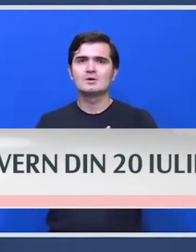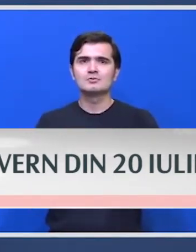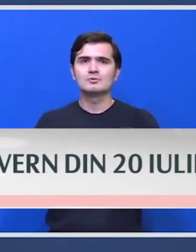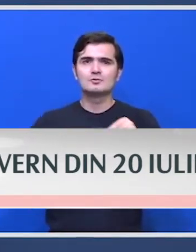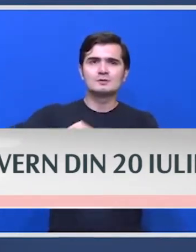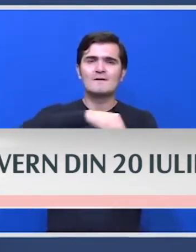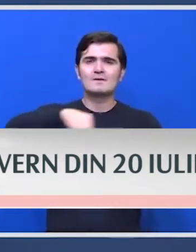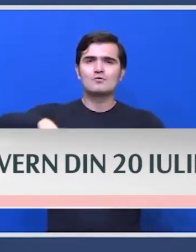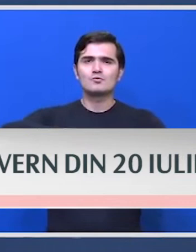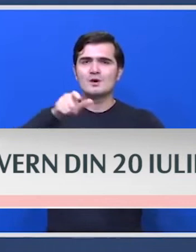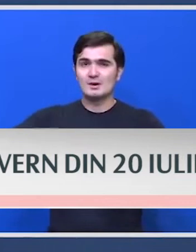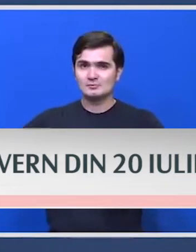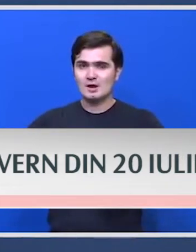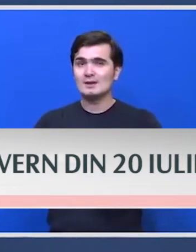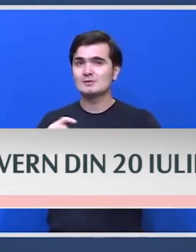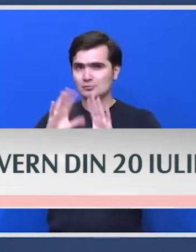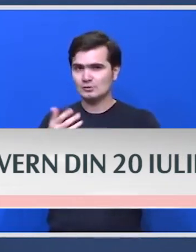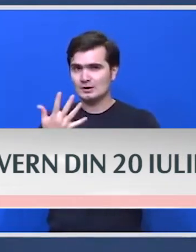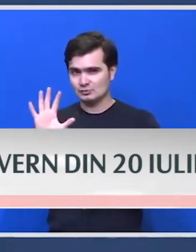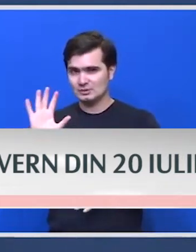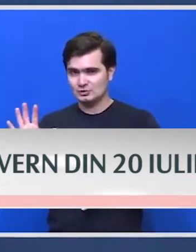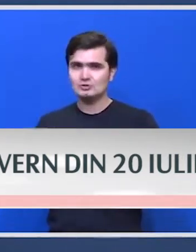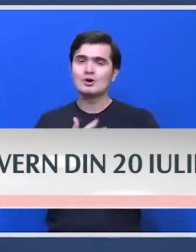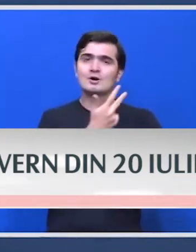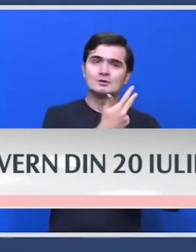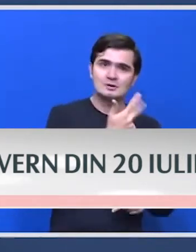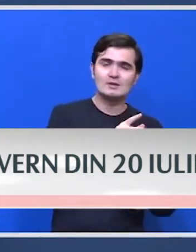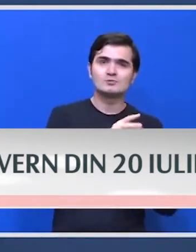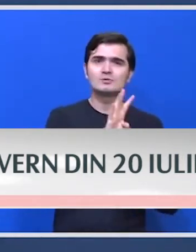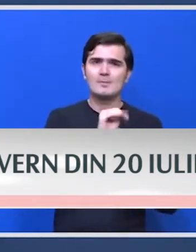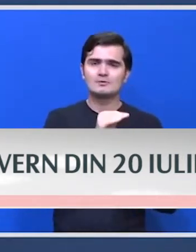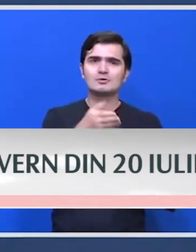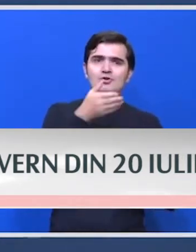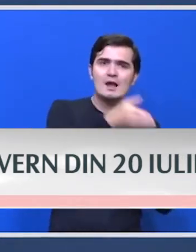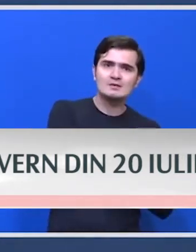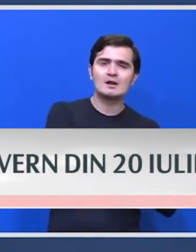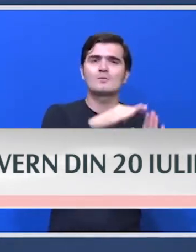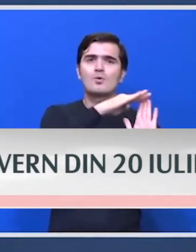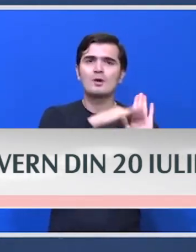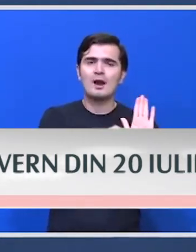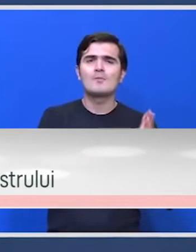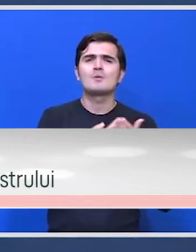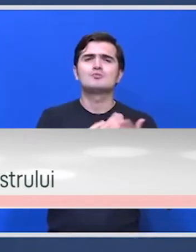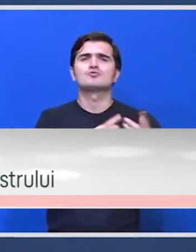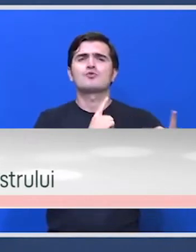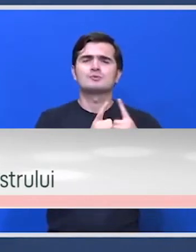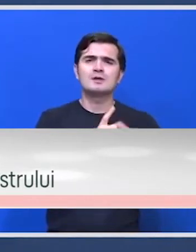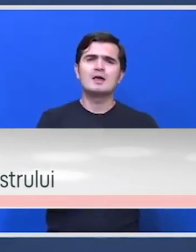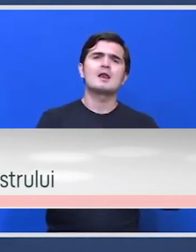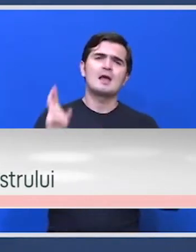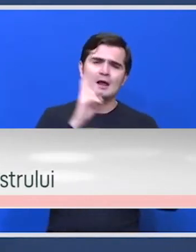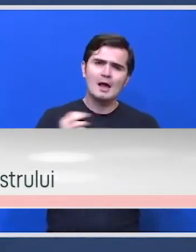persoane au intrat în programe de recuperare, reabilitare și consiliere, dintre